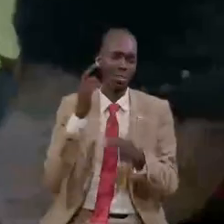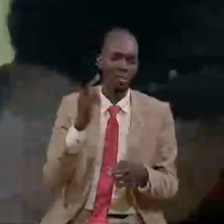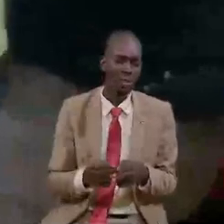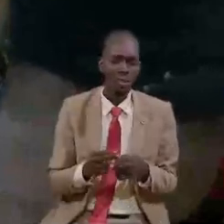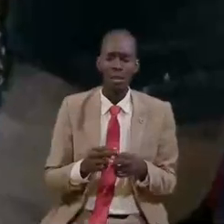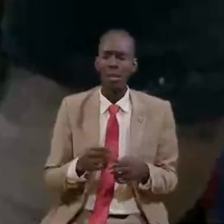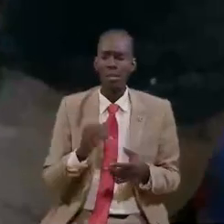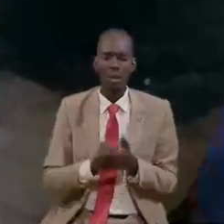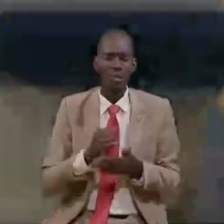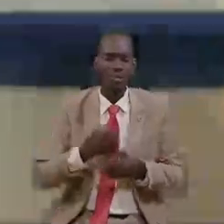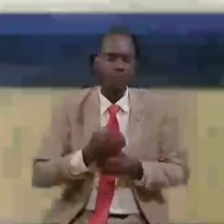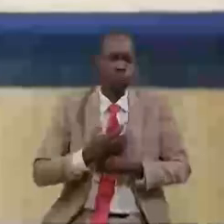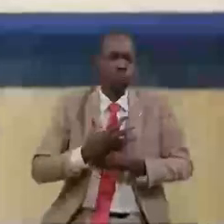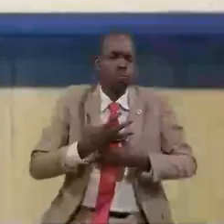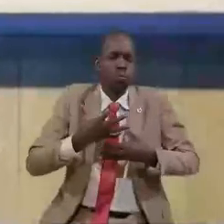L'éléphantiasis